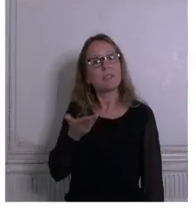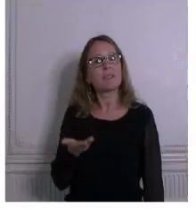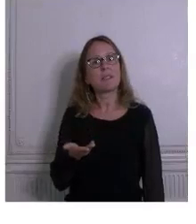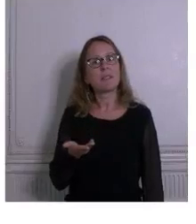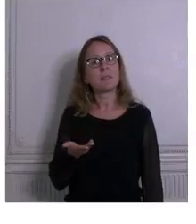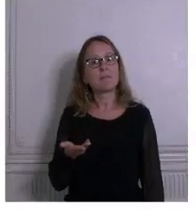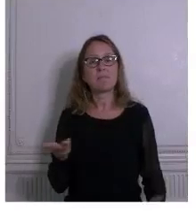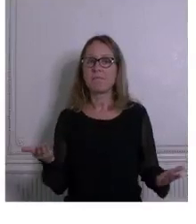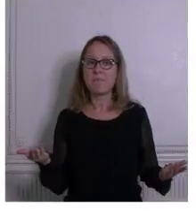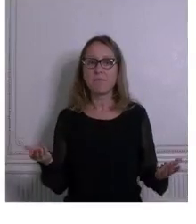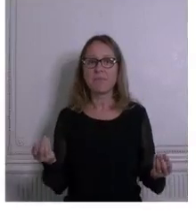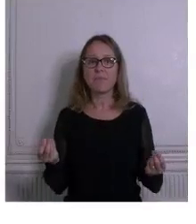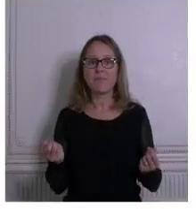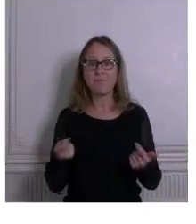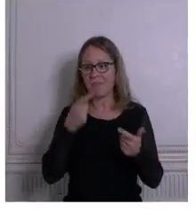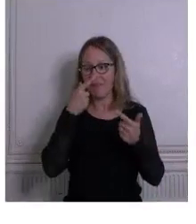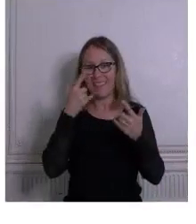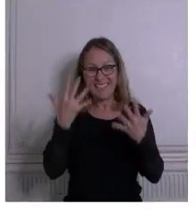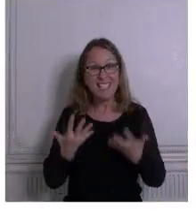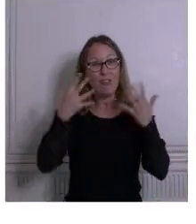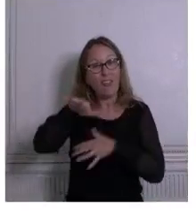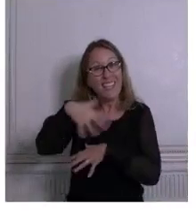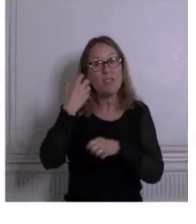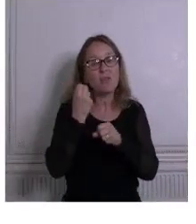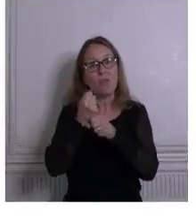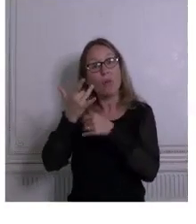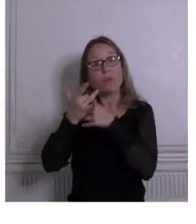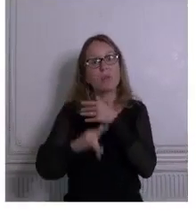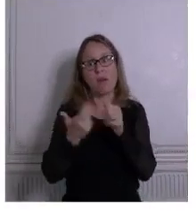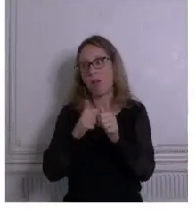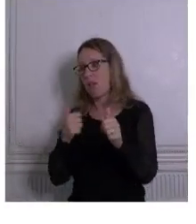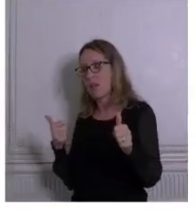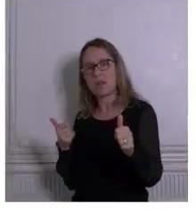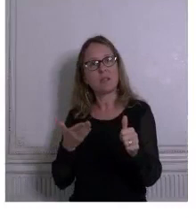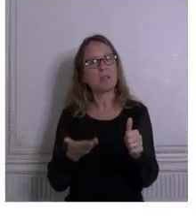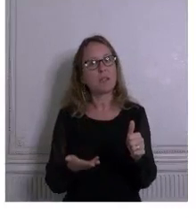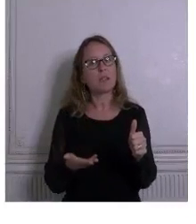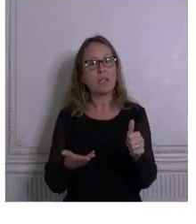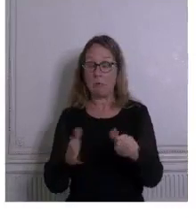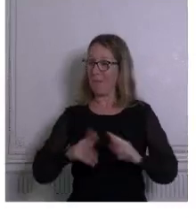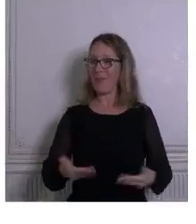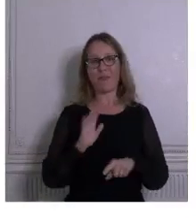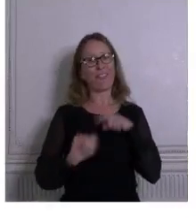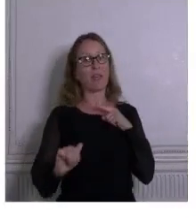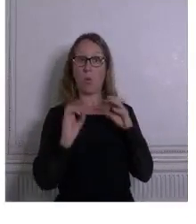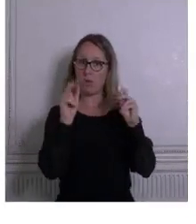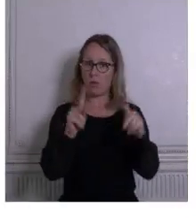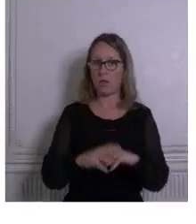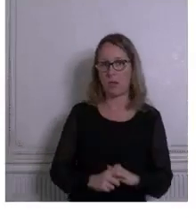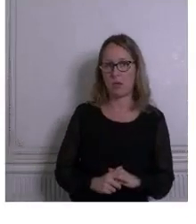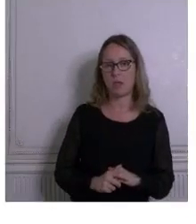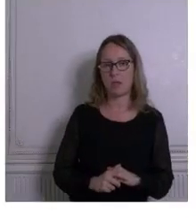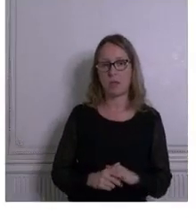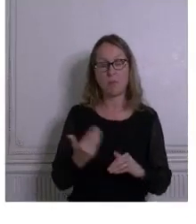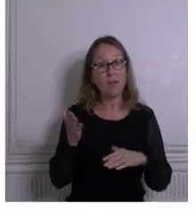la concrétisation, en vous rappelant par exemple que sur les deux dernières années, notre consommation, indépendamment de la fermeture de la piscine, a baissé. Ce qui veut dire